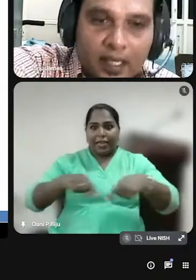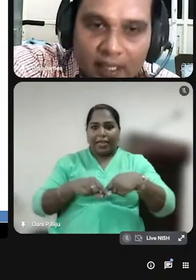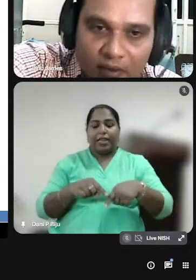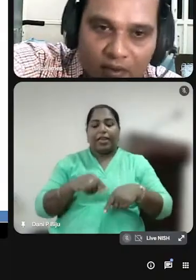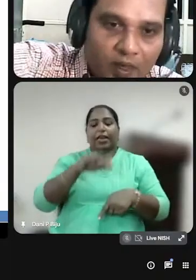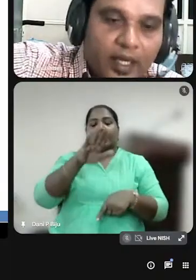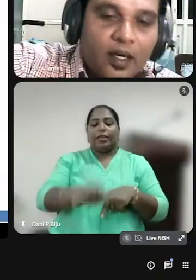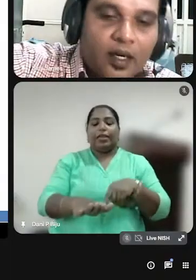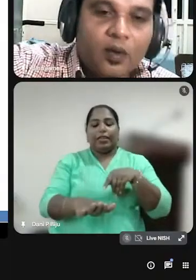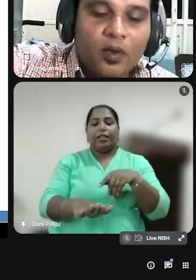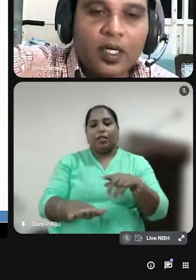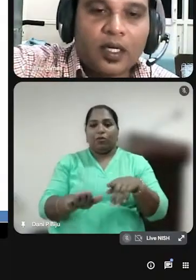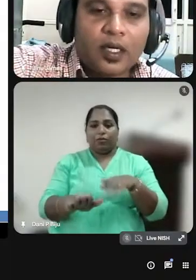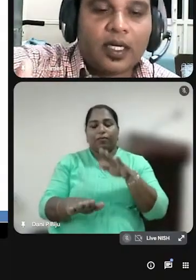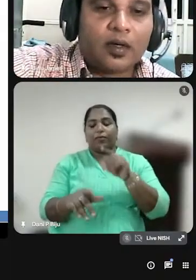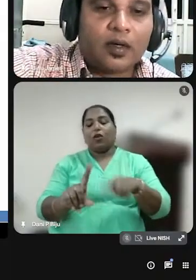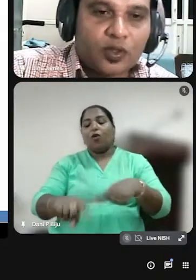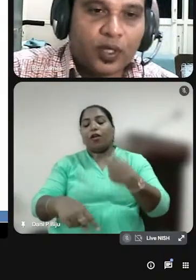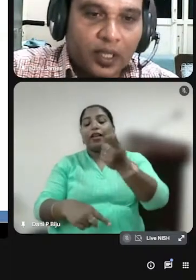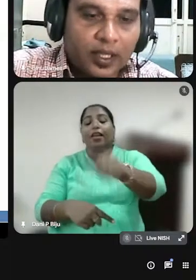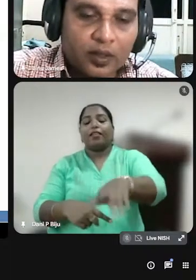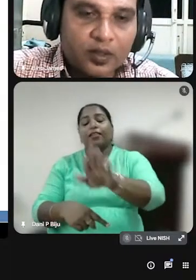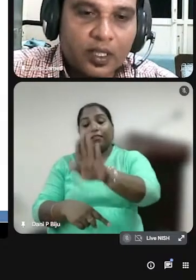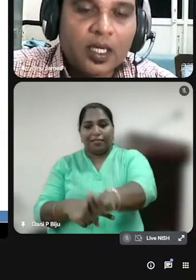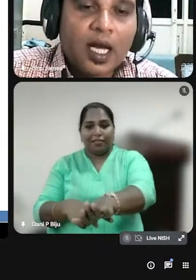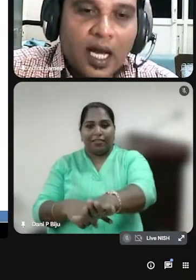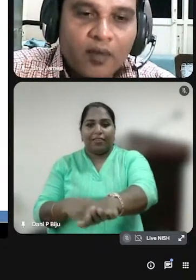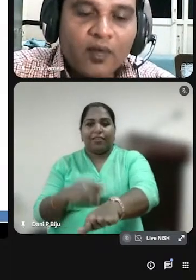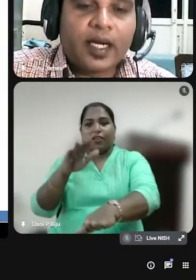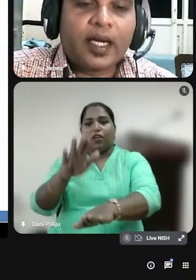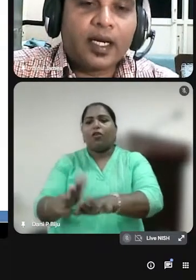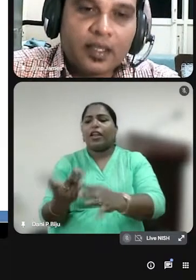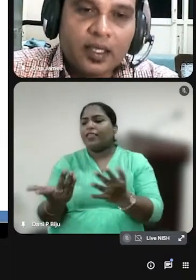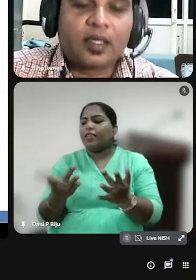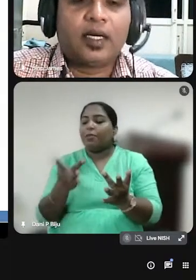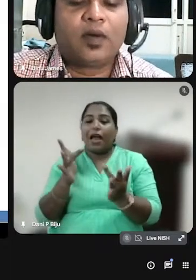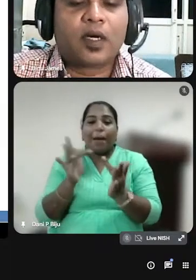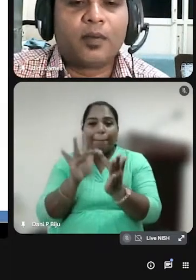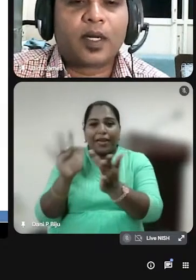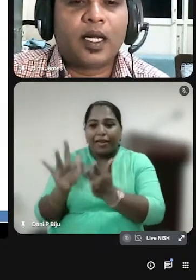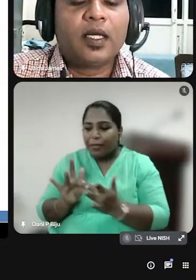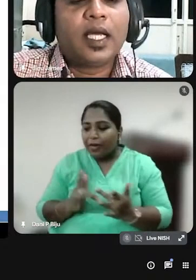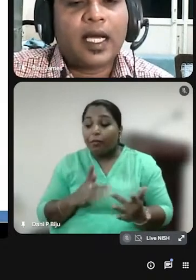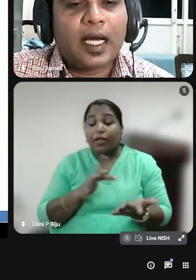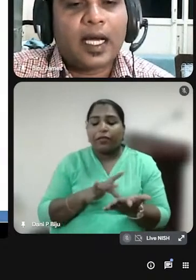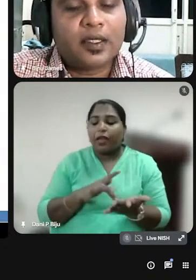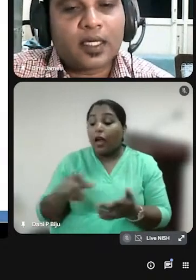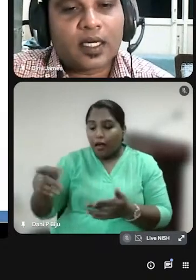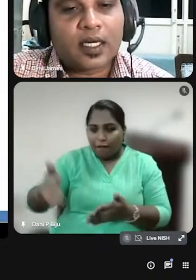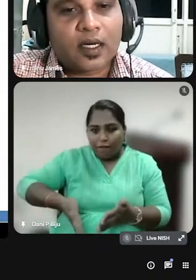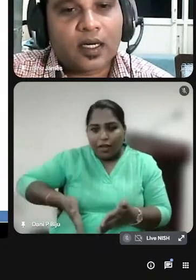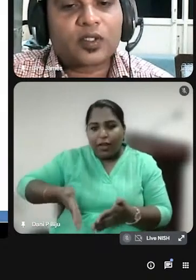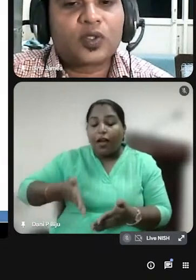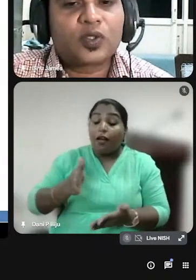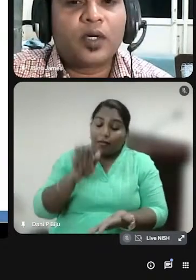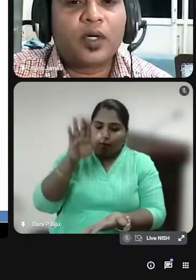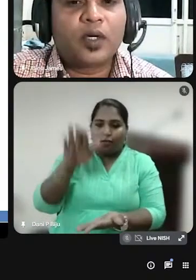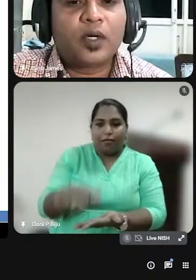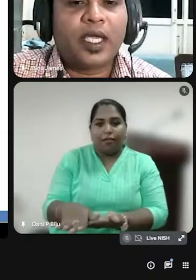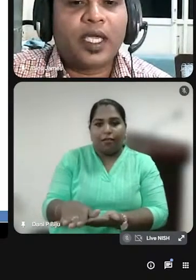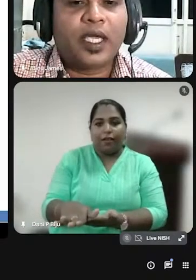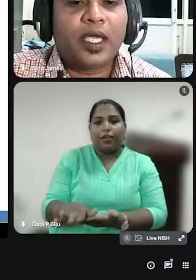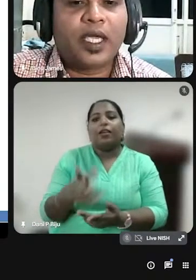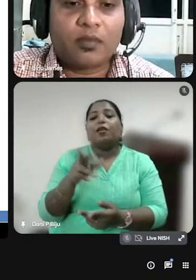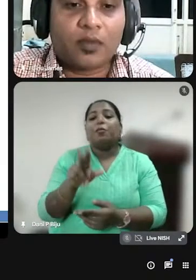അല്ലെങ്കിൽ ആ ടൈലിൽ ഒരു വര ഉണ്ടാവുമല്ലോ, 2 ടൈലിന്റെ കൂടെ ജോയിനിങ് ആയിട്ട് സ്ഥലം, ആ വരയുടെ അടുത്തേക്ക് കാല് വെക്കാൻ പറയും. അത് കുറച്ചും കൂടെ